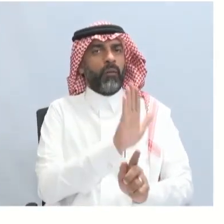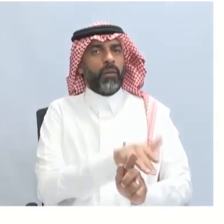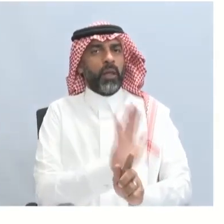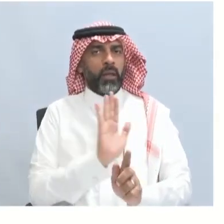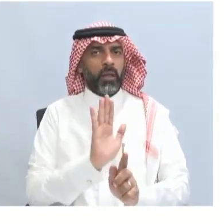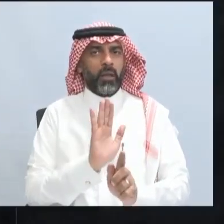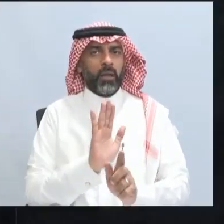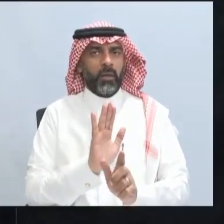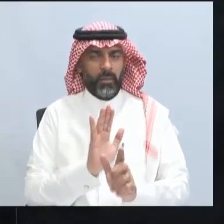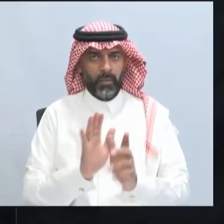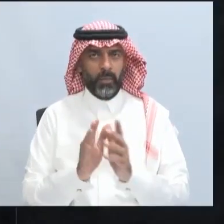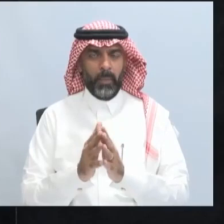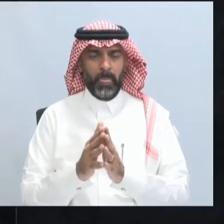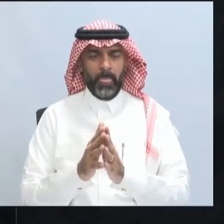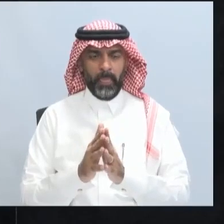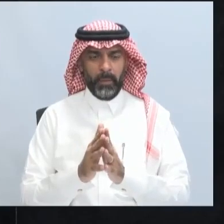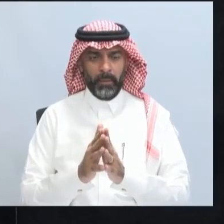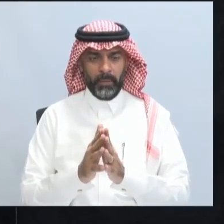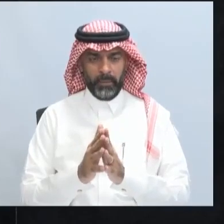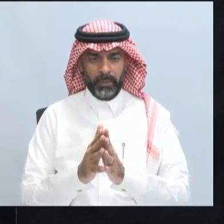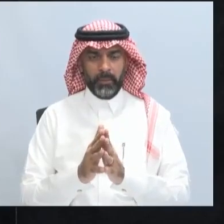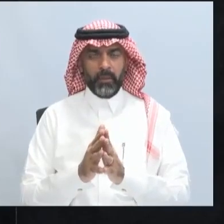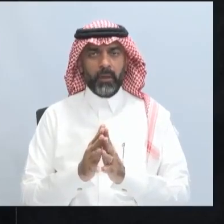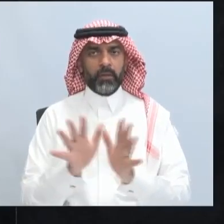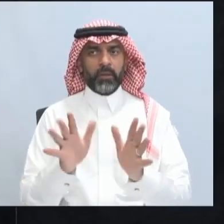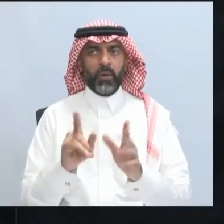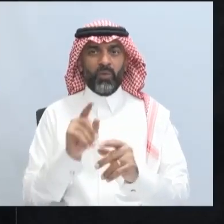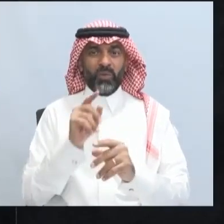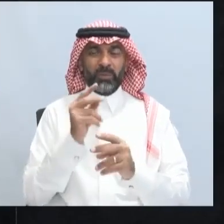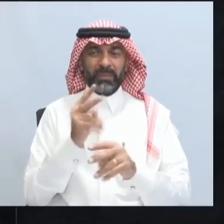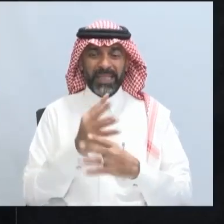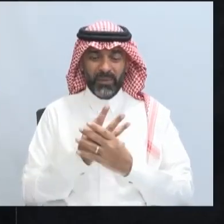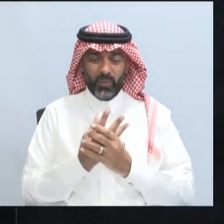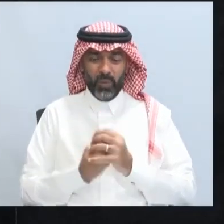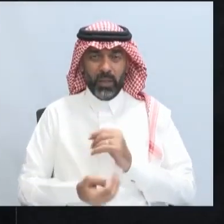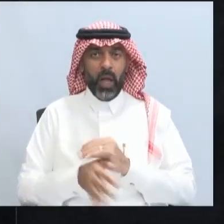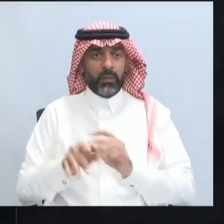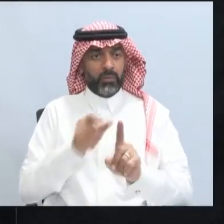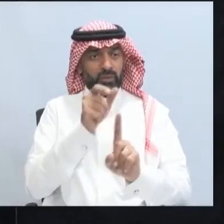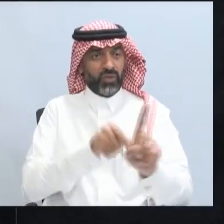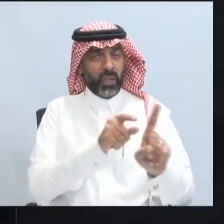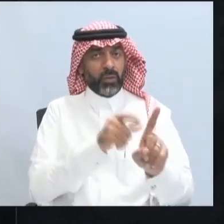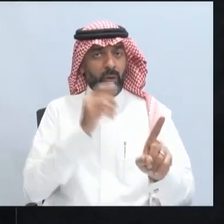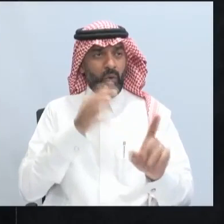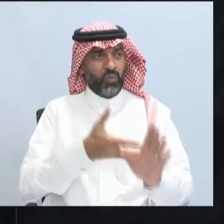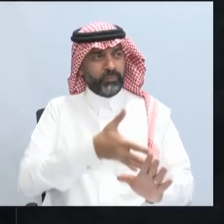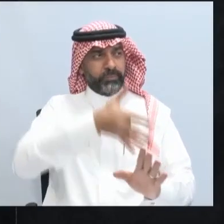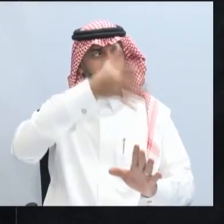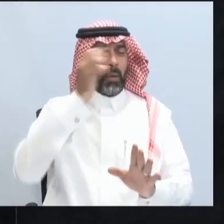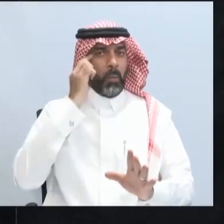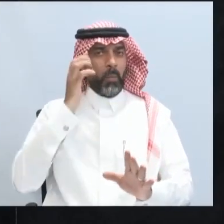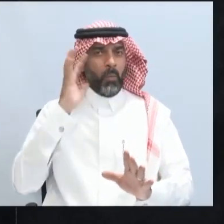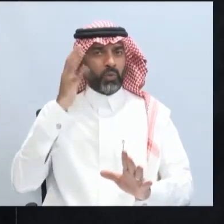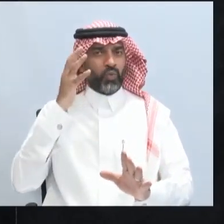يكن ذا اراده فاذا تنشا له حقوقا حتى لو كان مجنونا لماذا لان